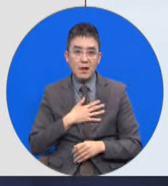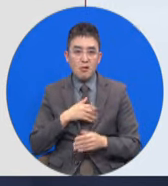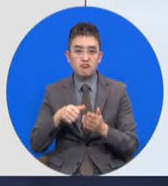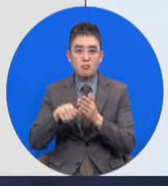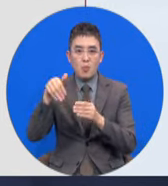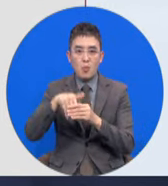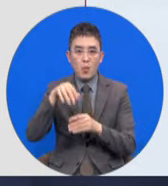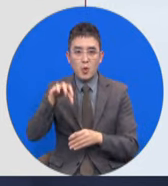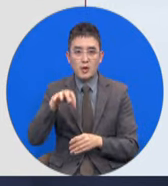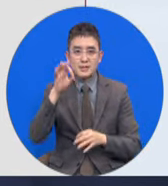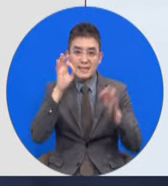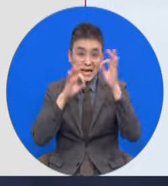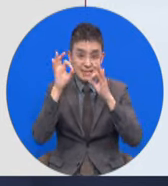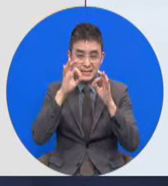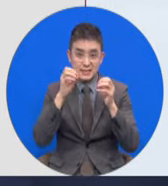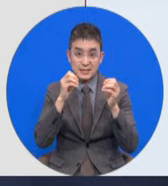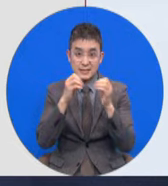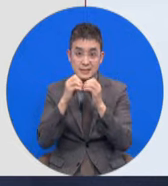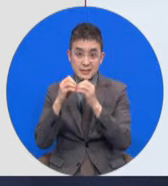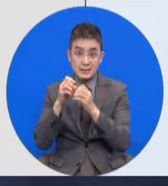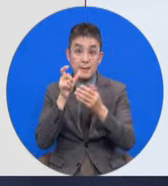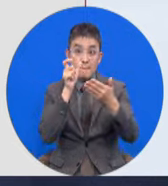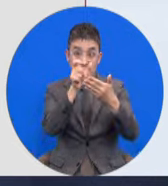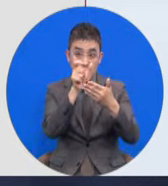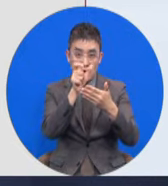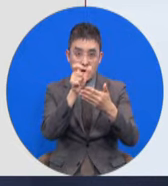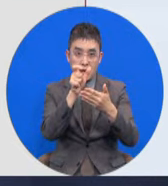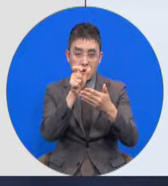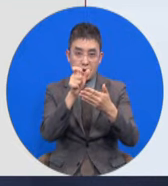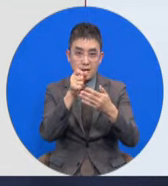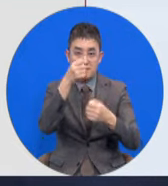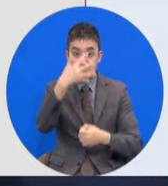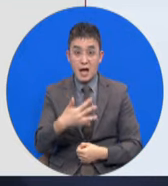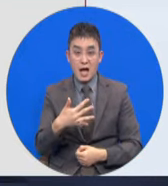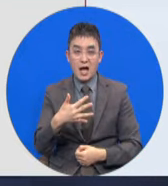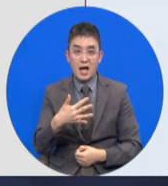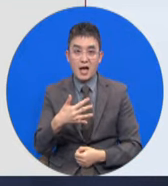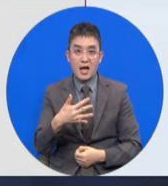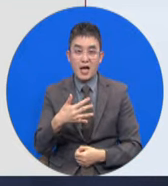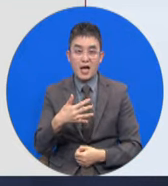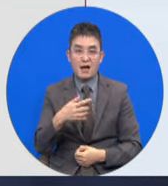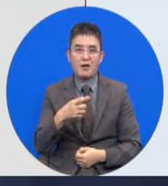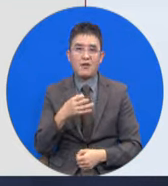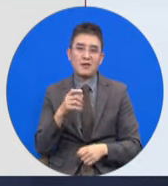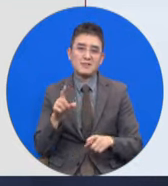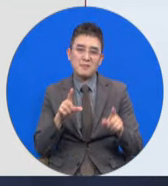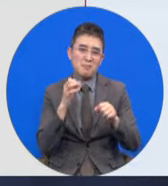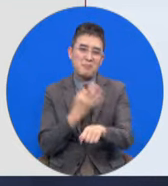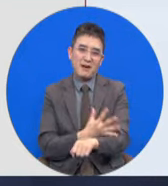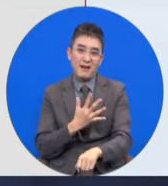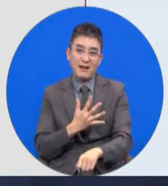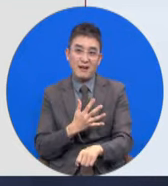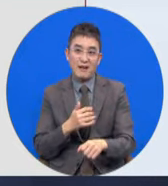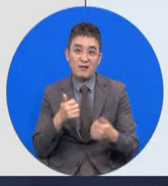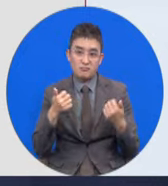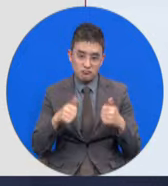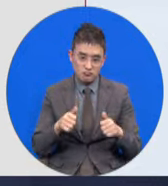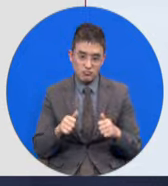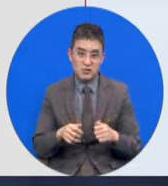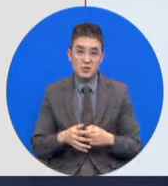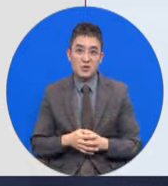검색하시면 바로 투표소가 나온다고 합니다. 참 편리한 세상. 주민등록증, 운전면허증, 여권